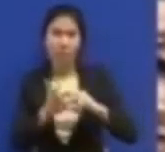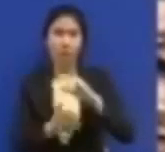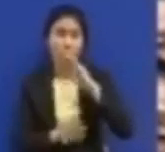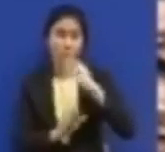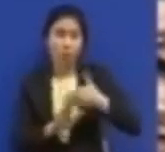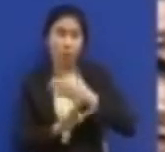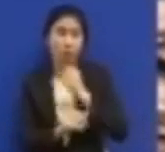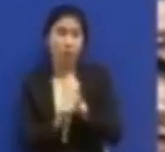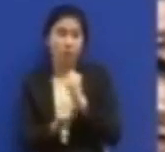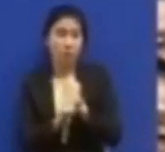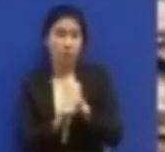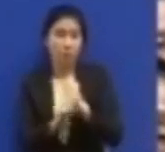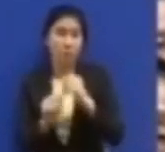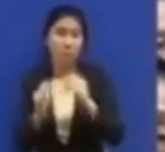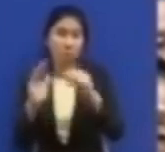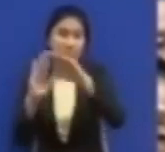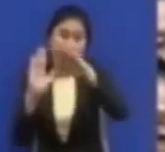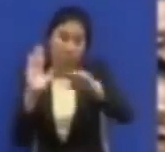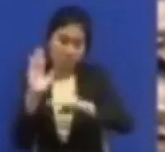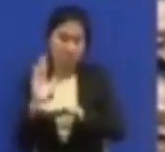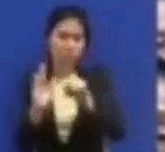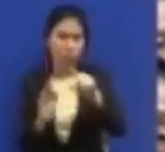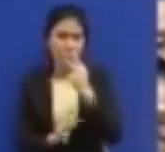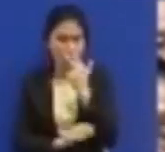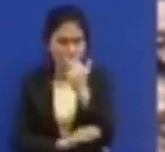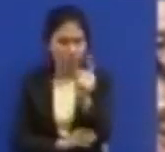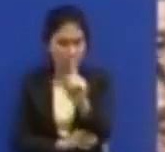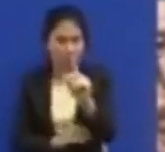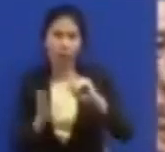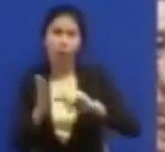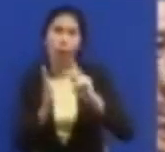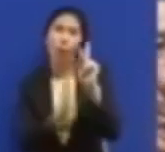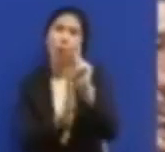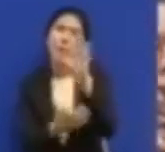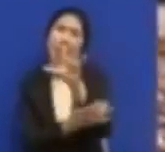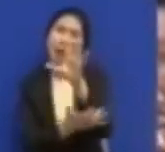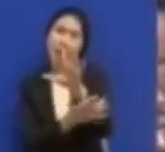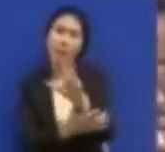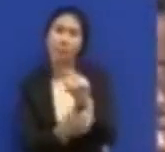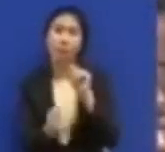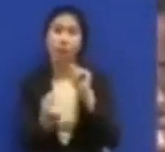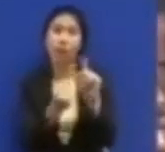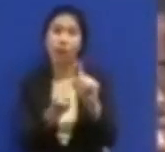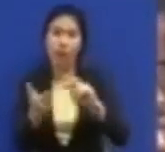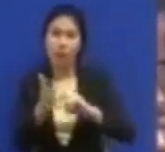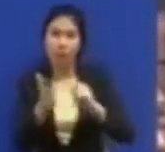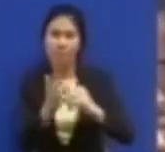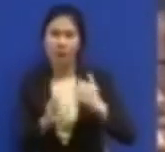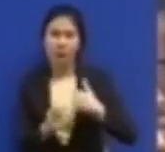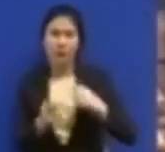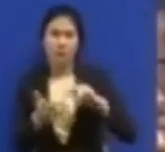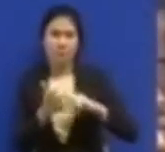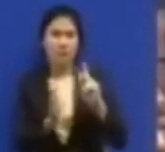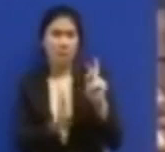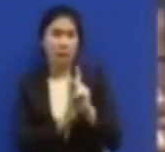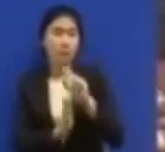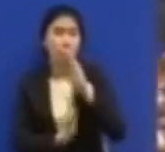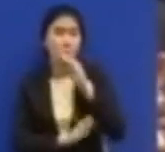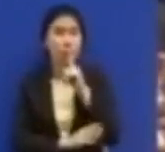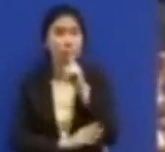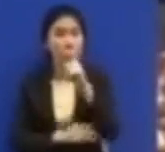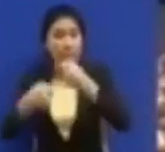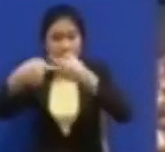ไปเนี่ยโปรดให้อ้างข้อบังคับตามที่ใช้โดยอนุโลมข้อไหนครับข้อ